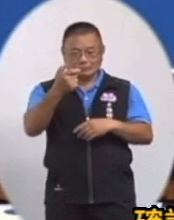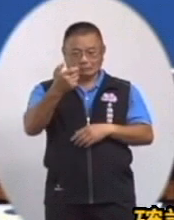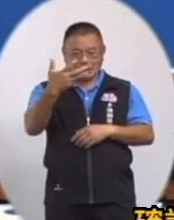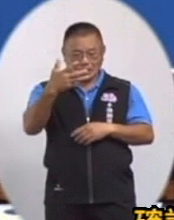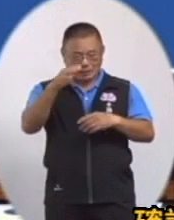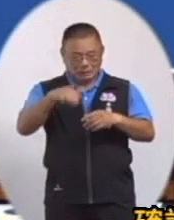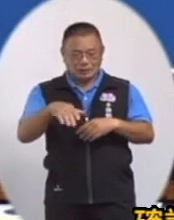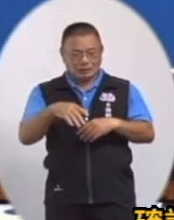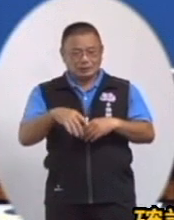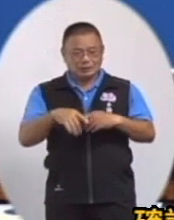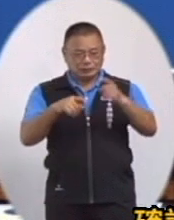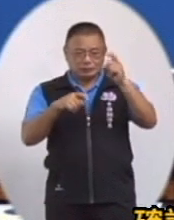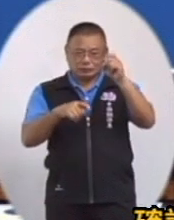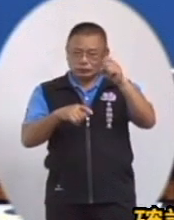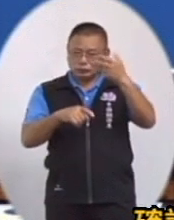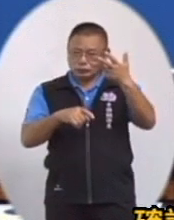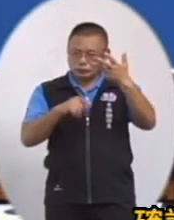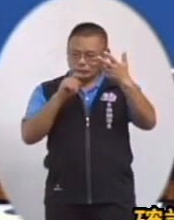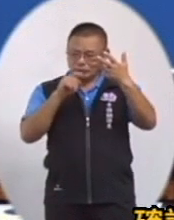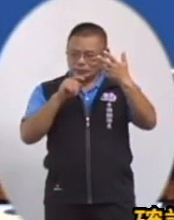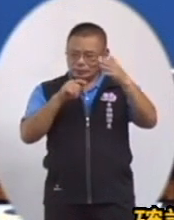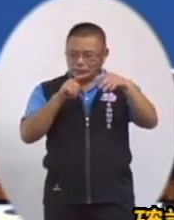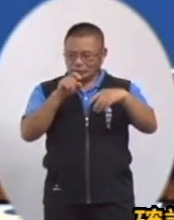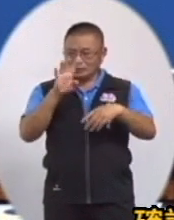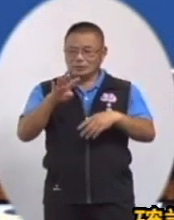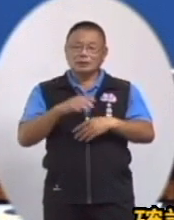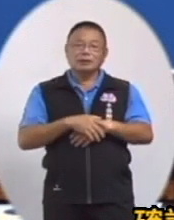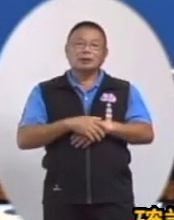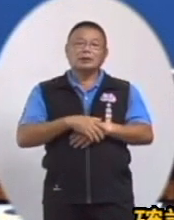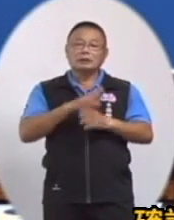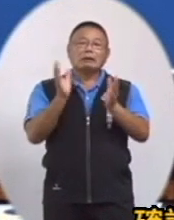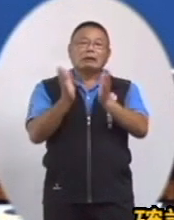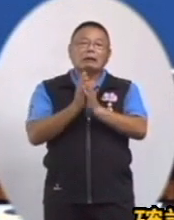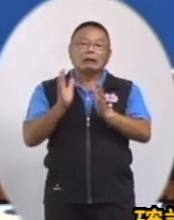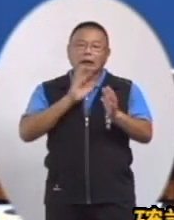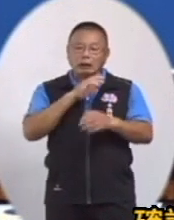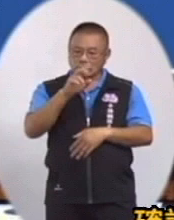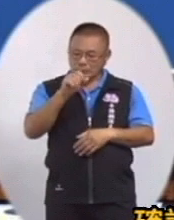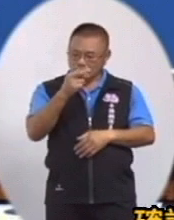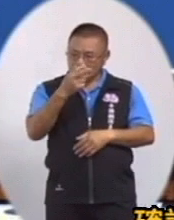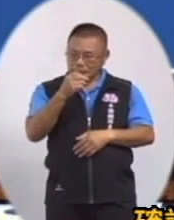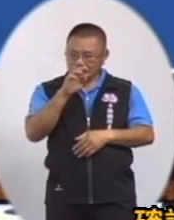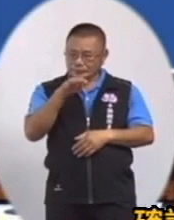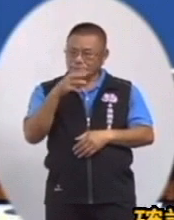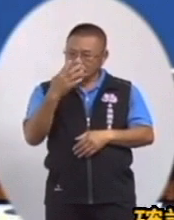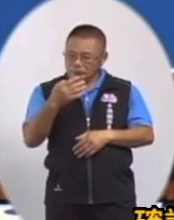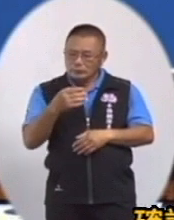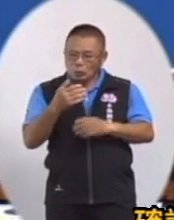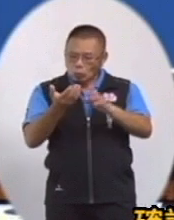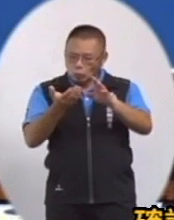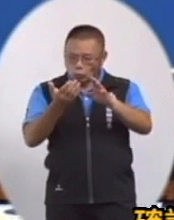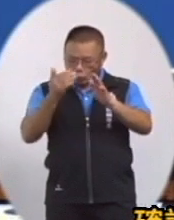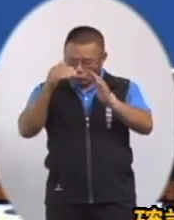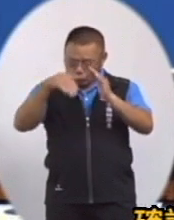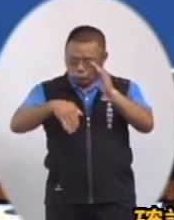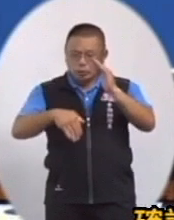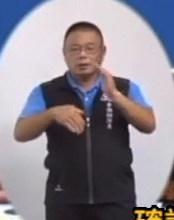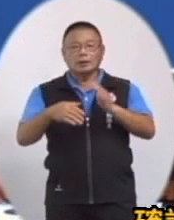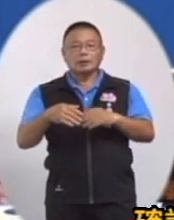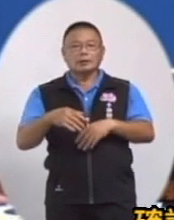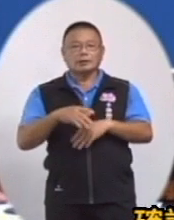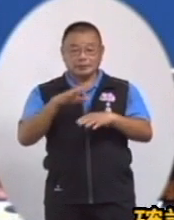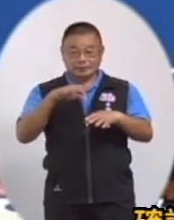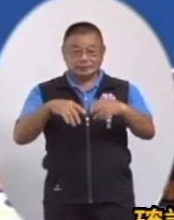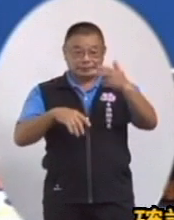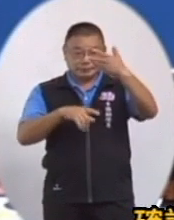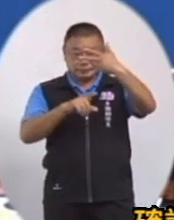到了 19.4%， 咱65岁以上的长辈也只在 12.4%， 有稍微这个下降一点哦。这是我们在